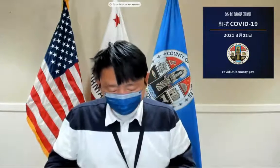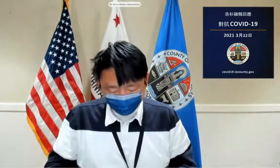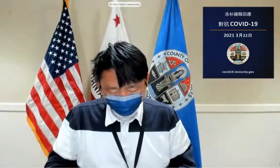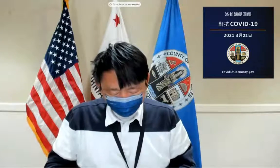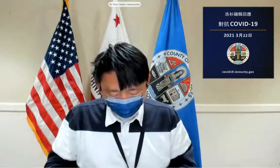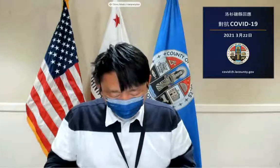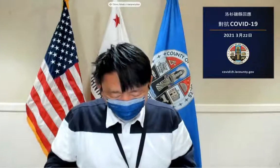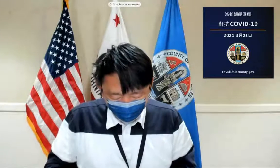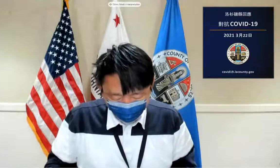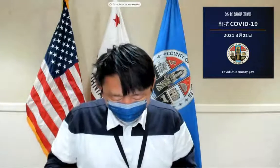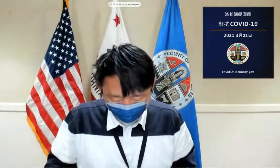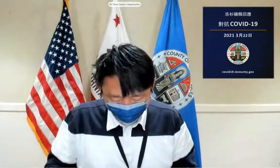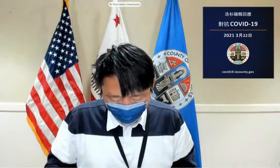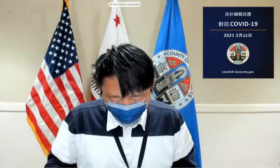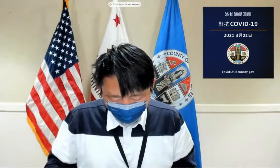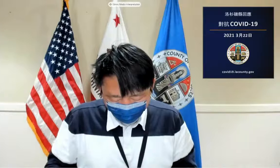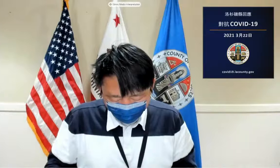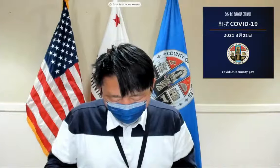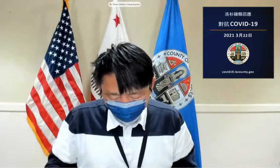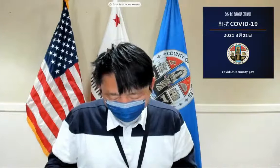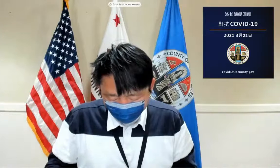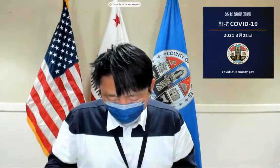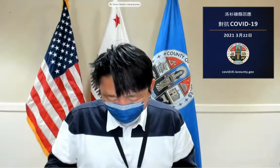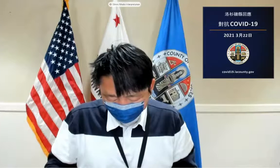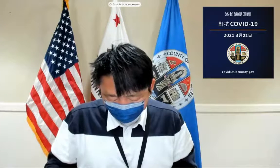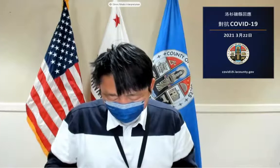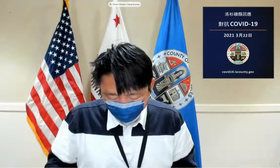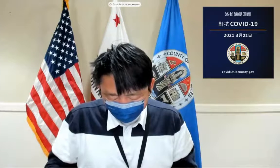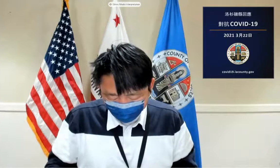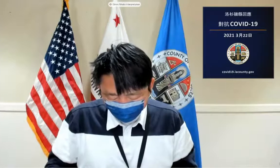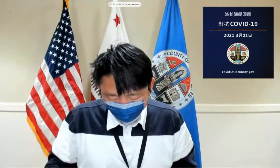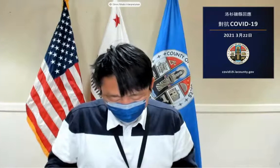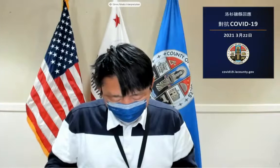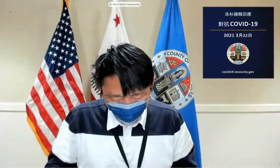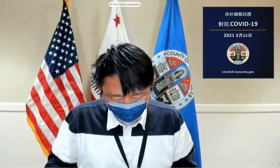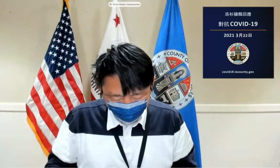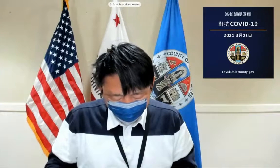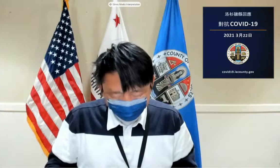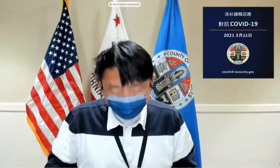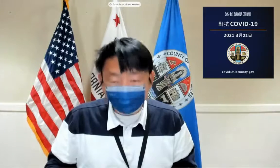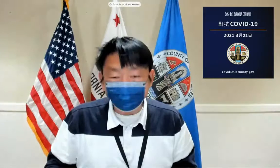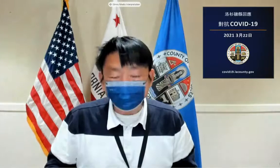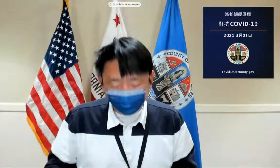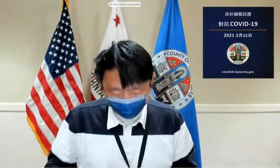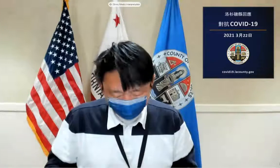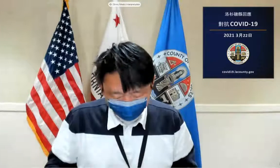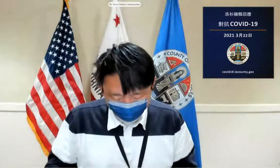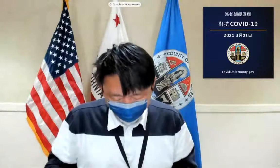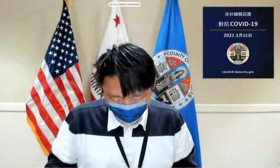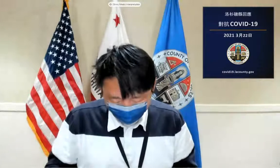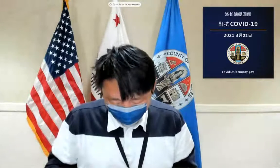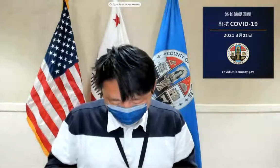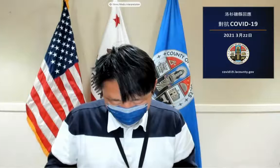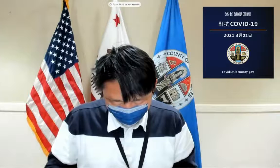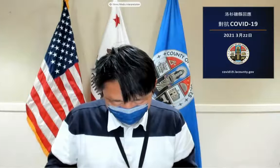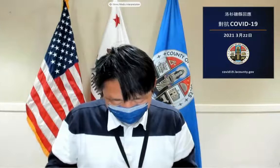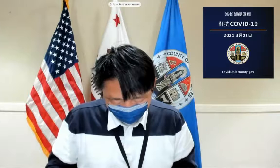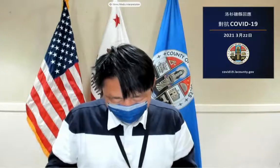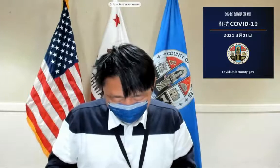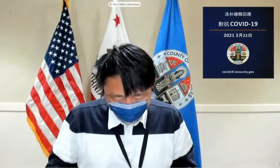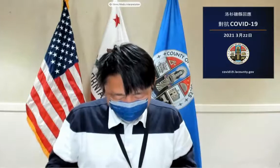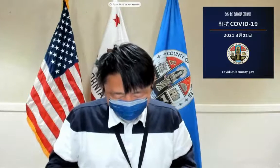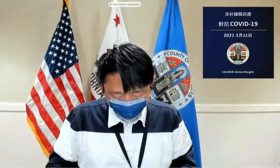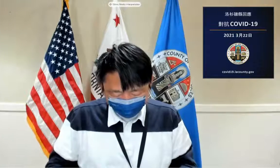全防疫措施，尽量避免中等或大型聚会。如果轮到你接种疫苗了，请去接